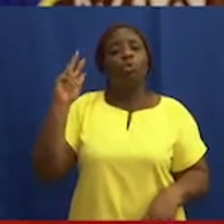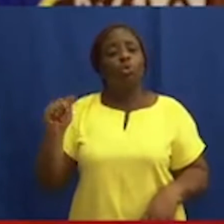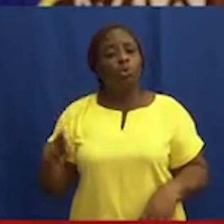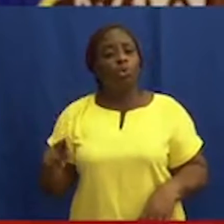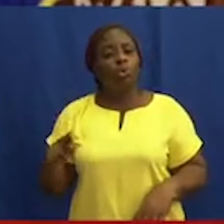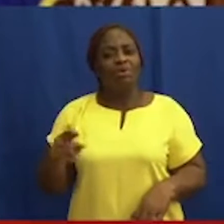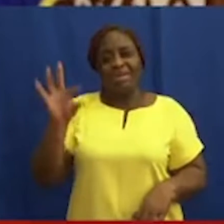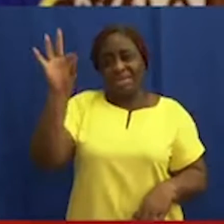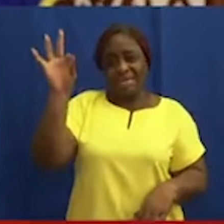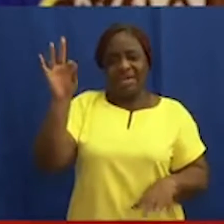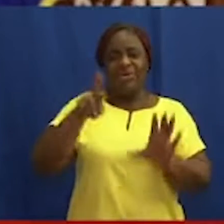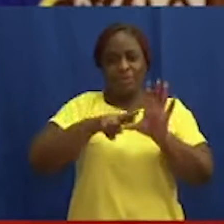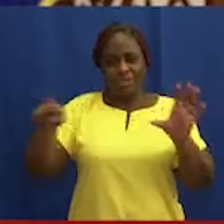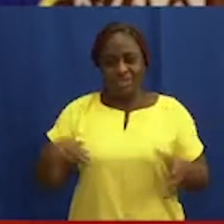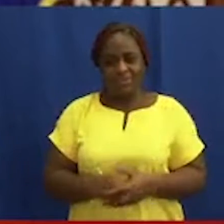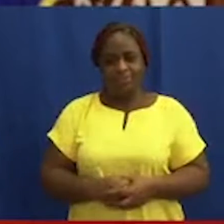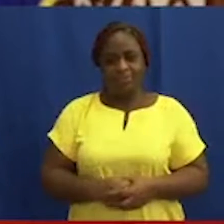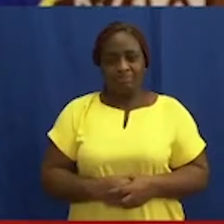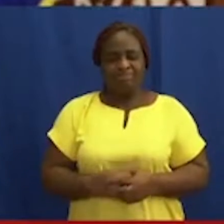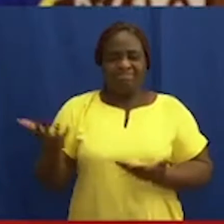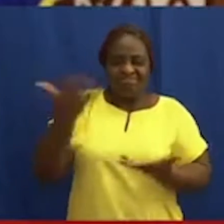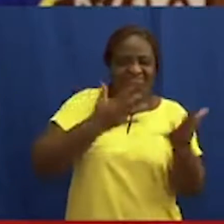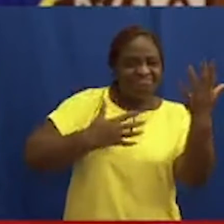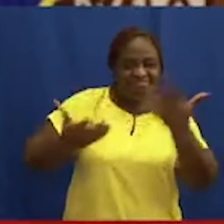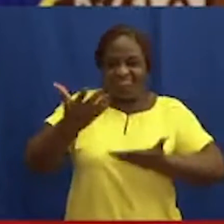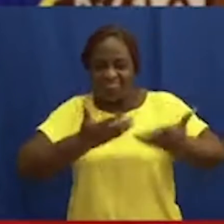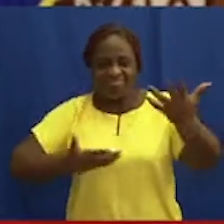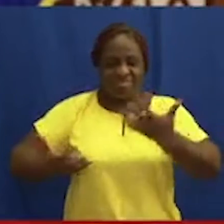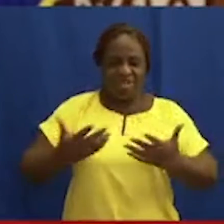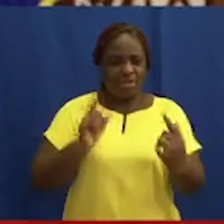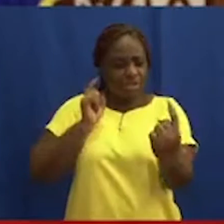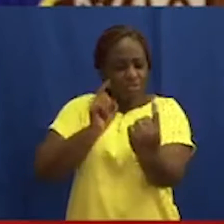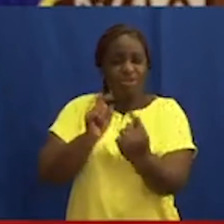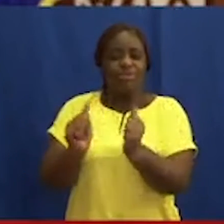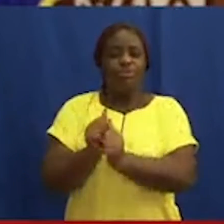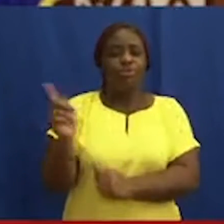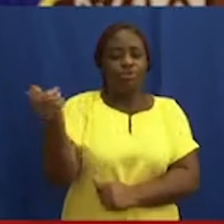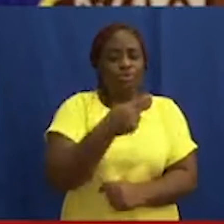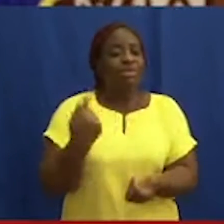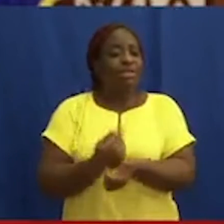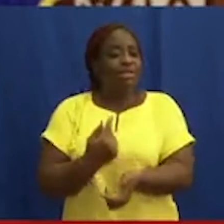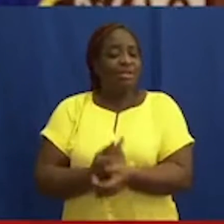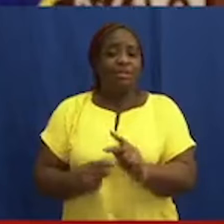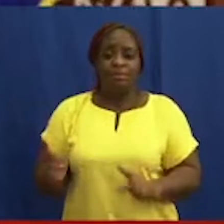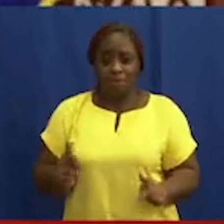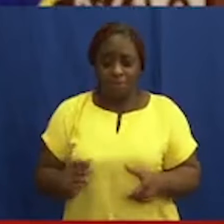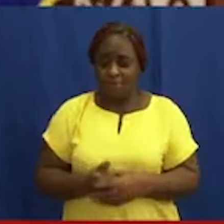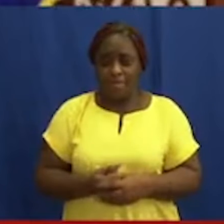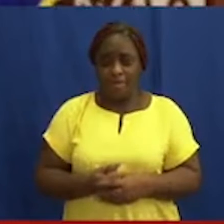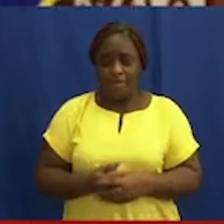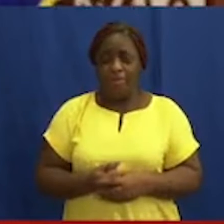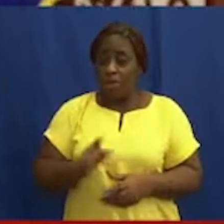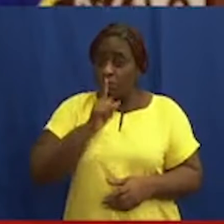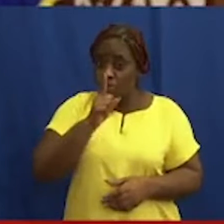karamin lokaci da kuma ganin ya zamu iya mu farfado da ainihin yadda kudaden shigan mu yake da